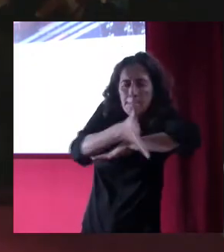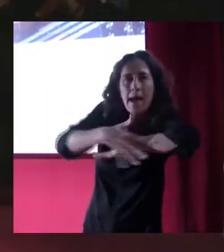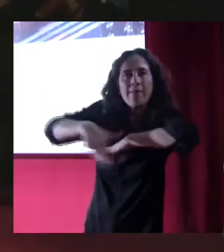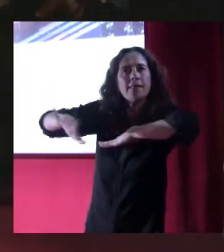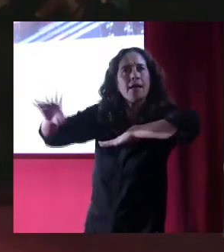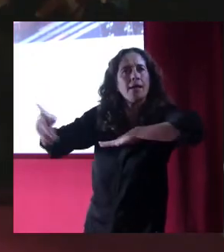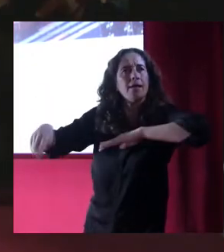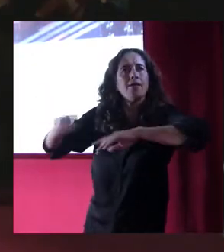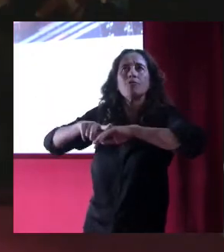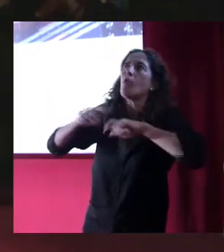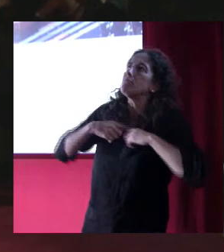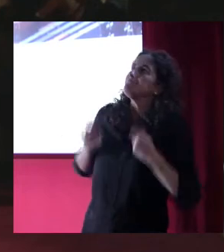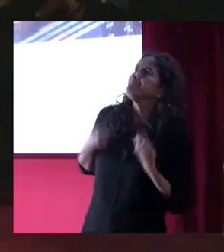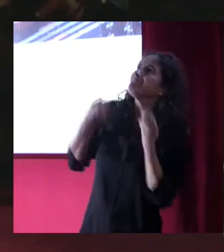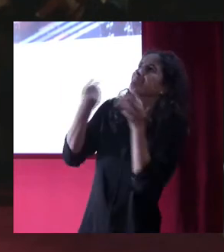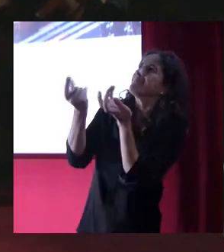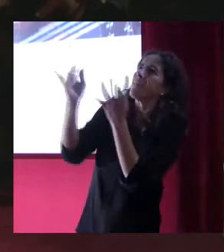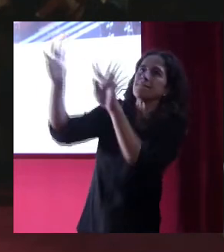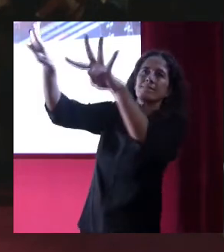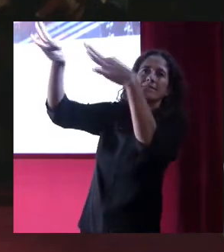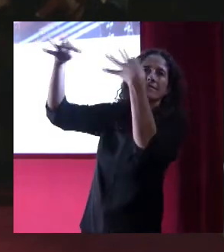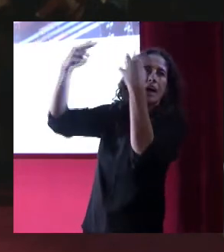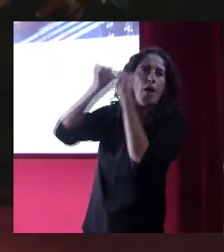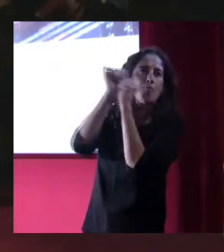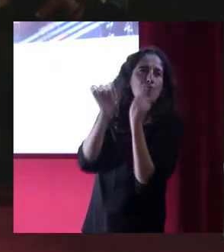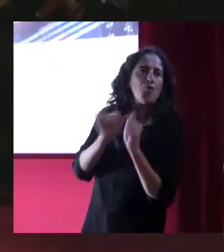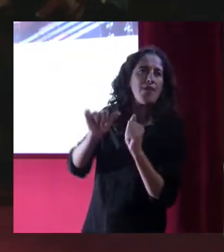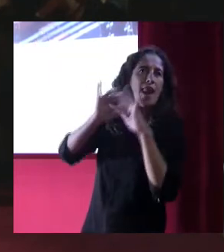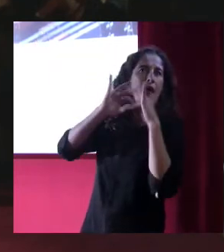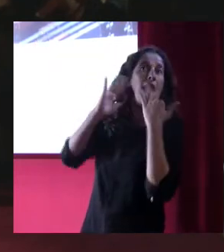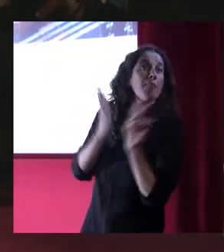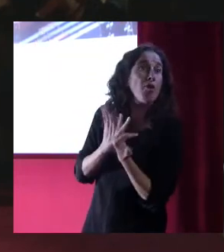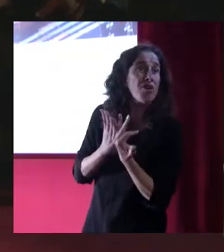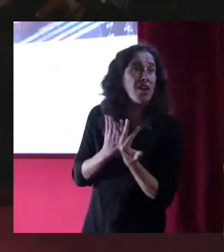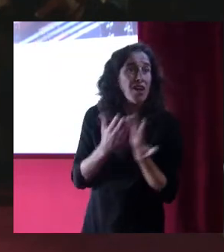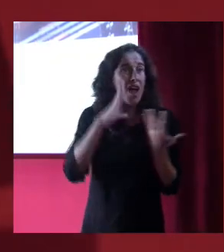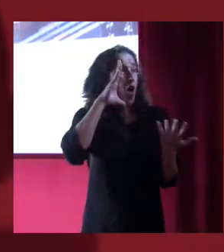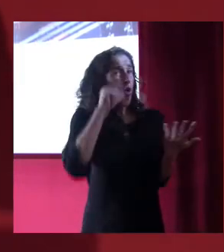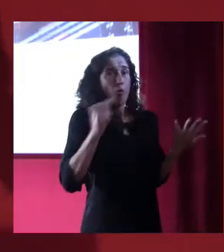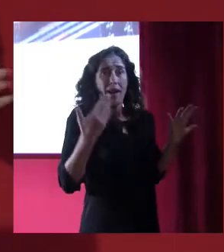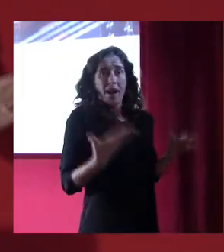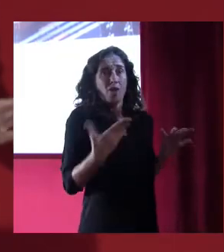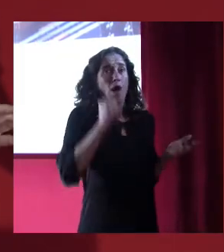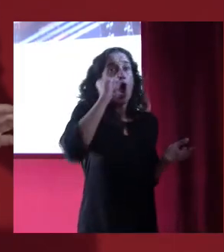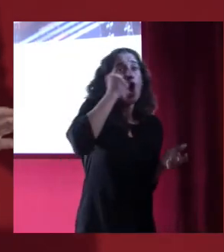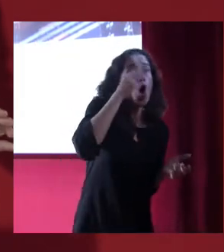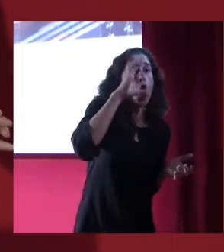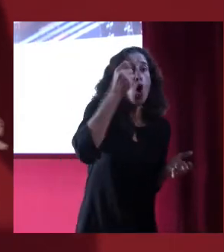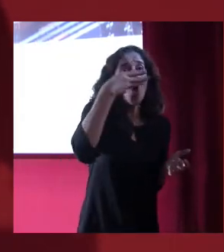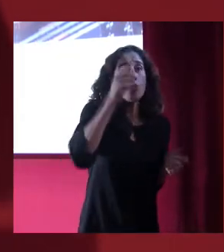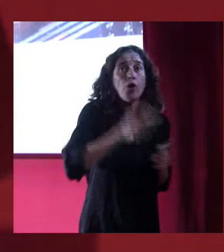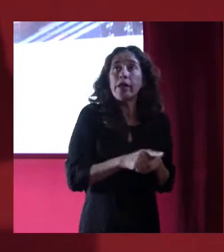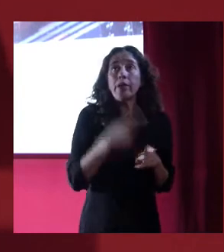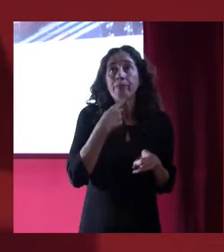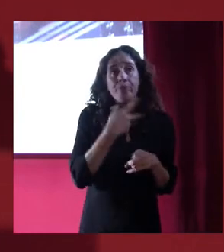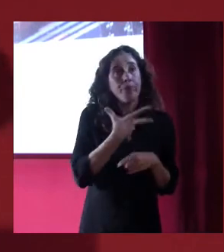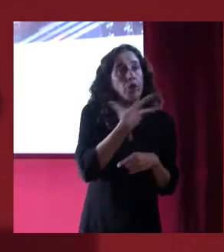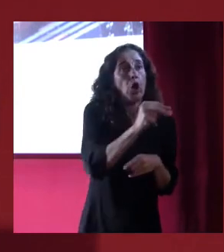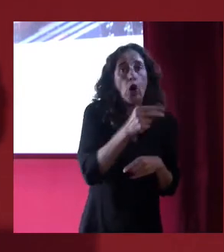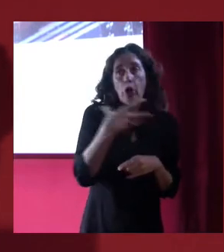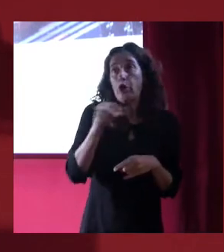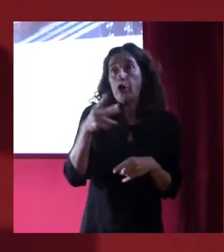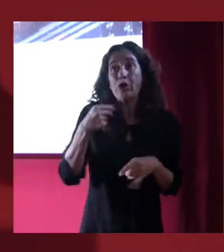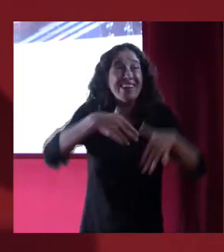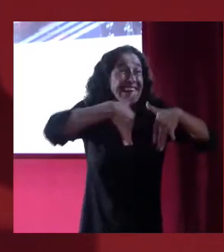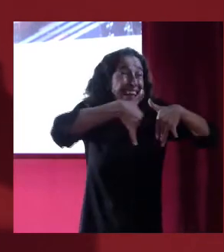i que inspirem el món. El govern de Colau i Collboni és el govern de l'antiprojecte. ni